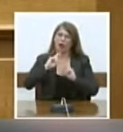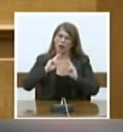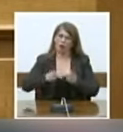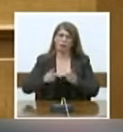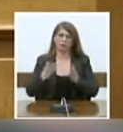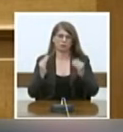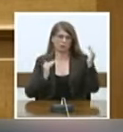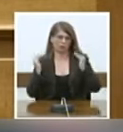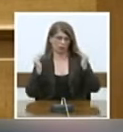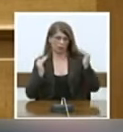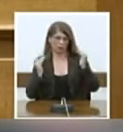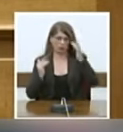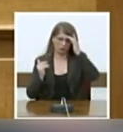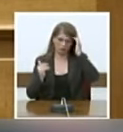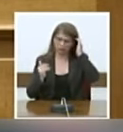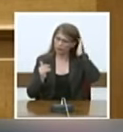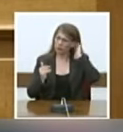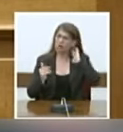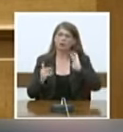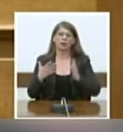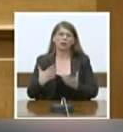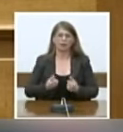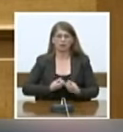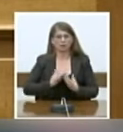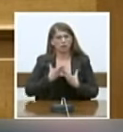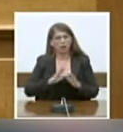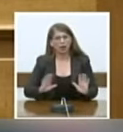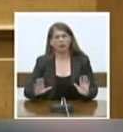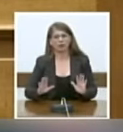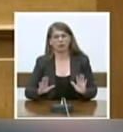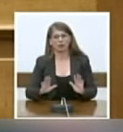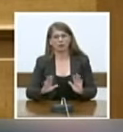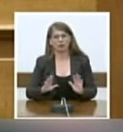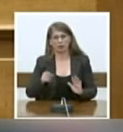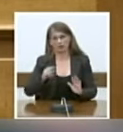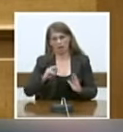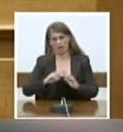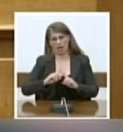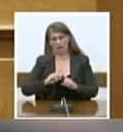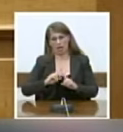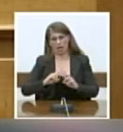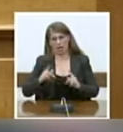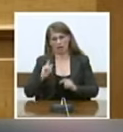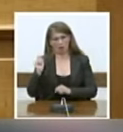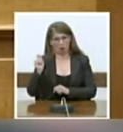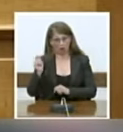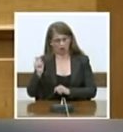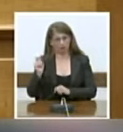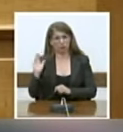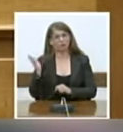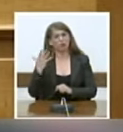μέτρα στήριξης στα νοικοκυριά και στους νέους, ενώ αυξήσεις θα δουν οι εργαζόμενοι στο δημόσιο τομέα αλλά και οι συνταξιούχοι. Συγκεκριμένα, ο Πρωθυπουργός ανακοίνωσε πως από την 1η